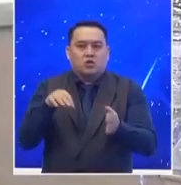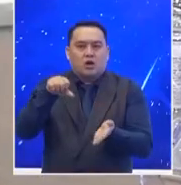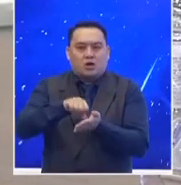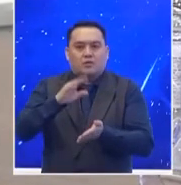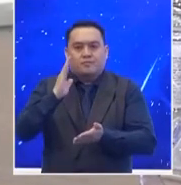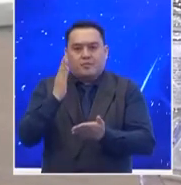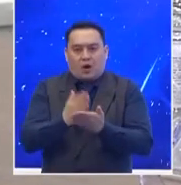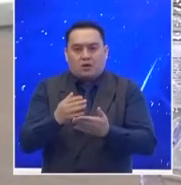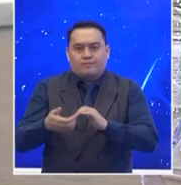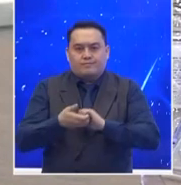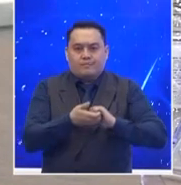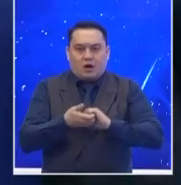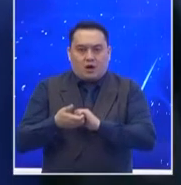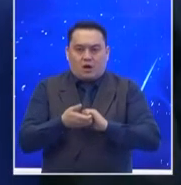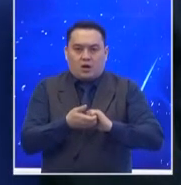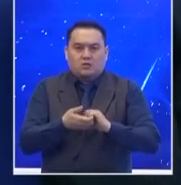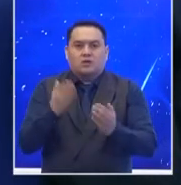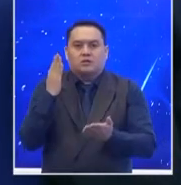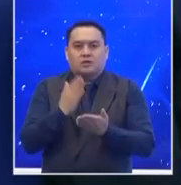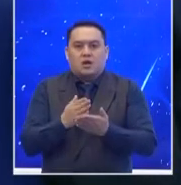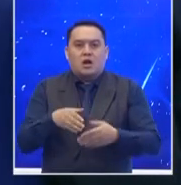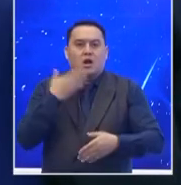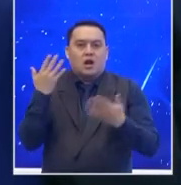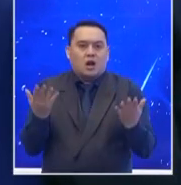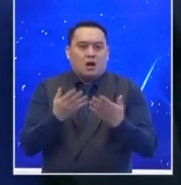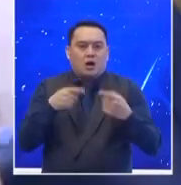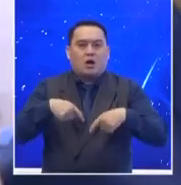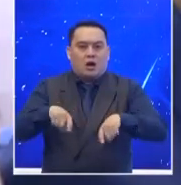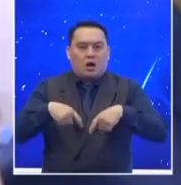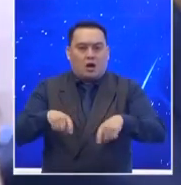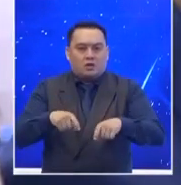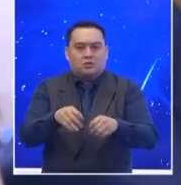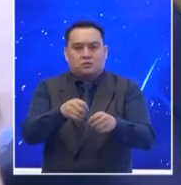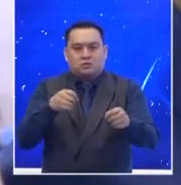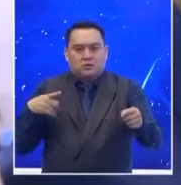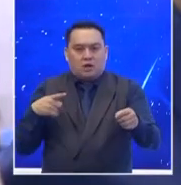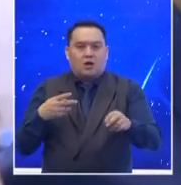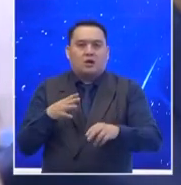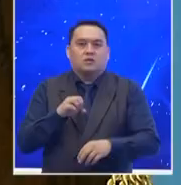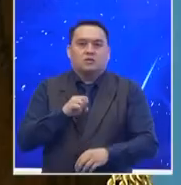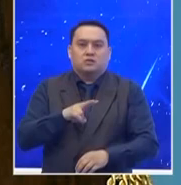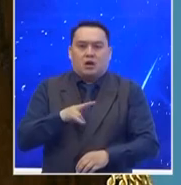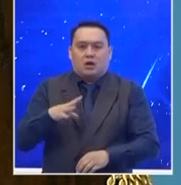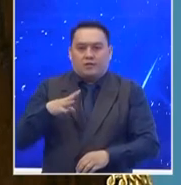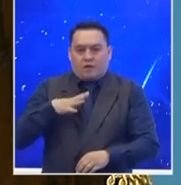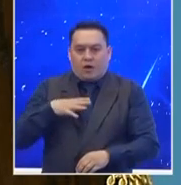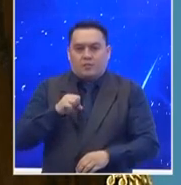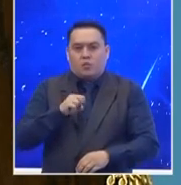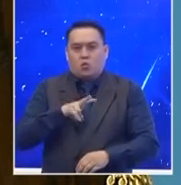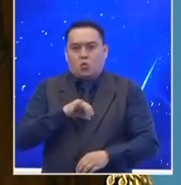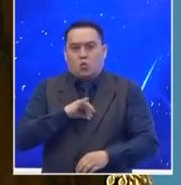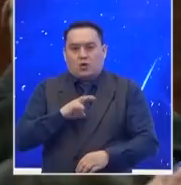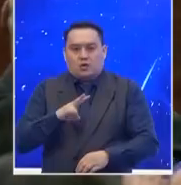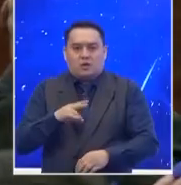Айта кетсек, балуан Асхат Ділмұрахамет пен жеңіл атлет Айым Ратова, садақ тартушылар Санжар Мұсаев, Ирфат Абдулин және